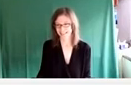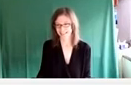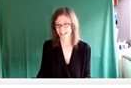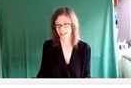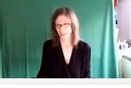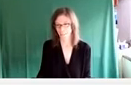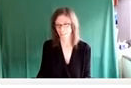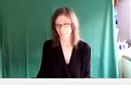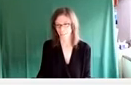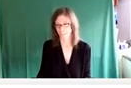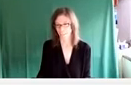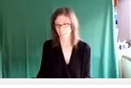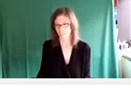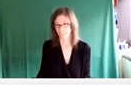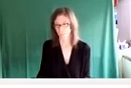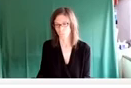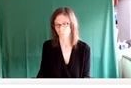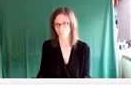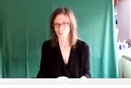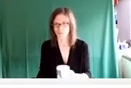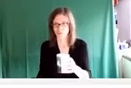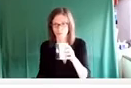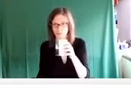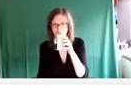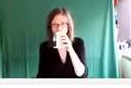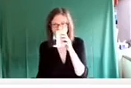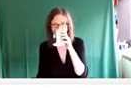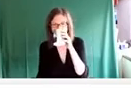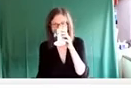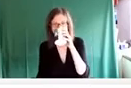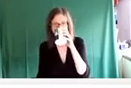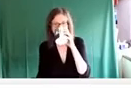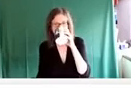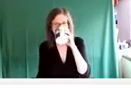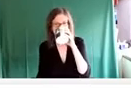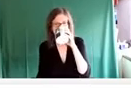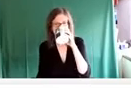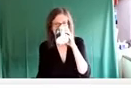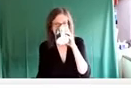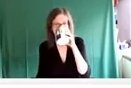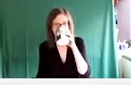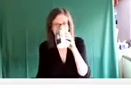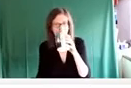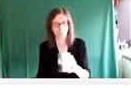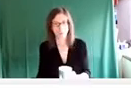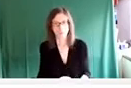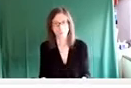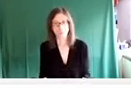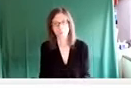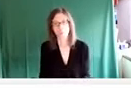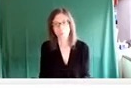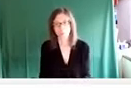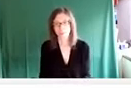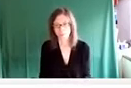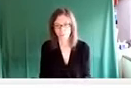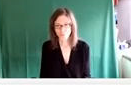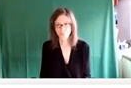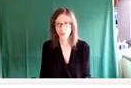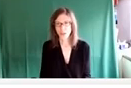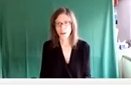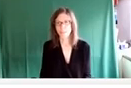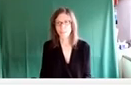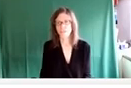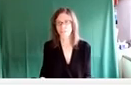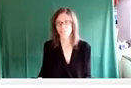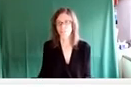Et il avait aussi une question. Donc, ici... Partager les données, est-ce que ça apporte plus de citations en moyenne? Je sais